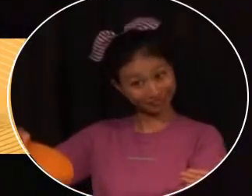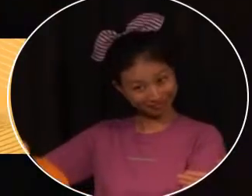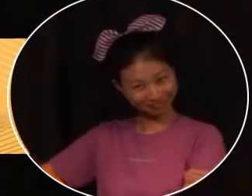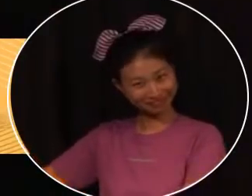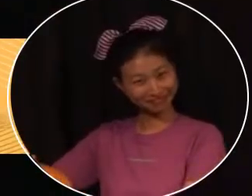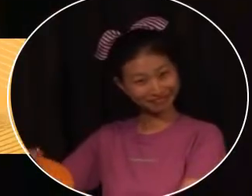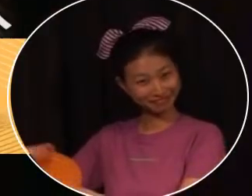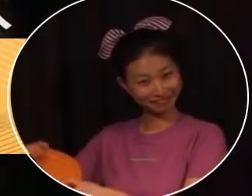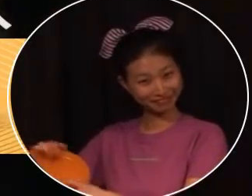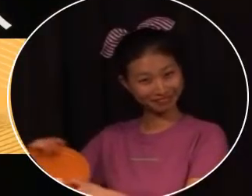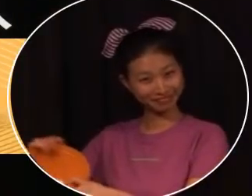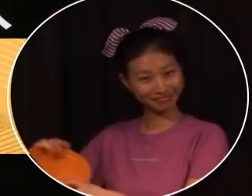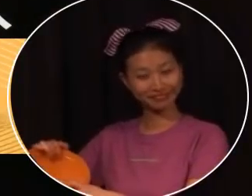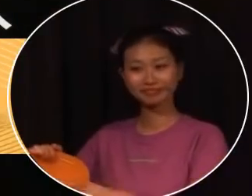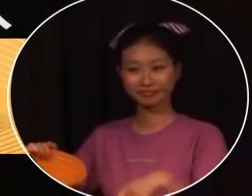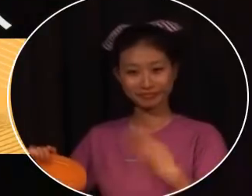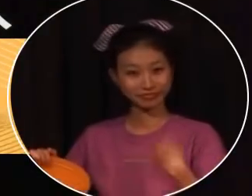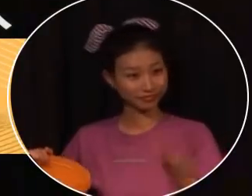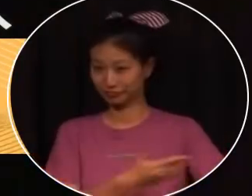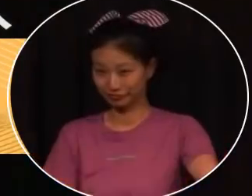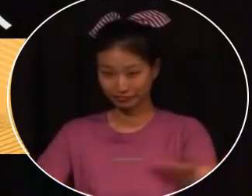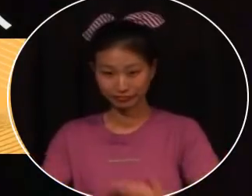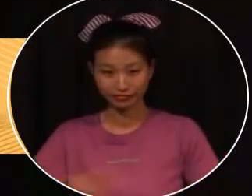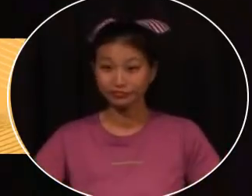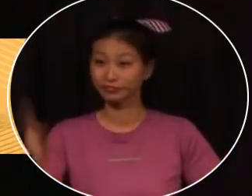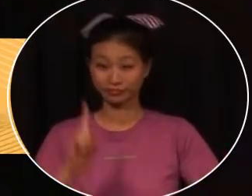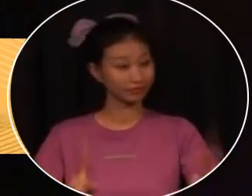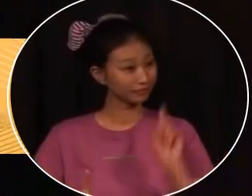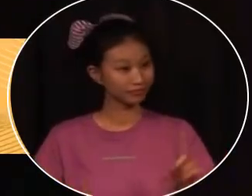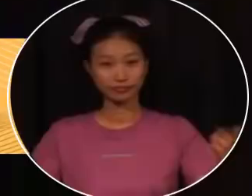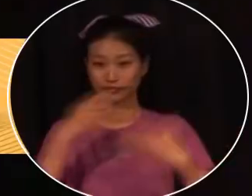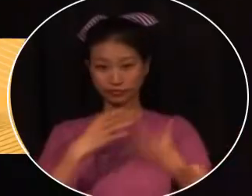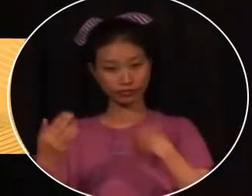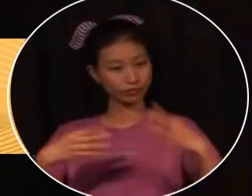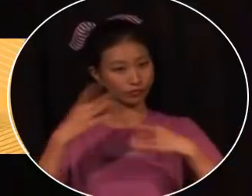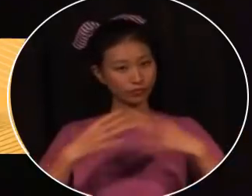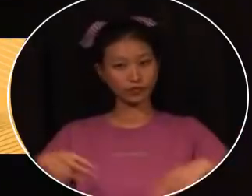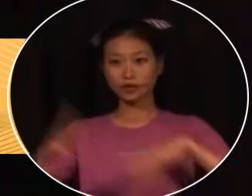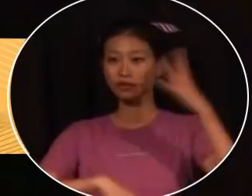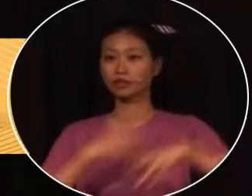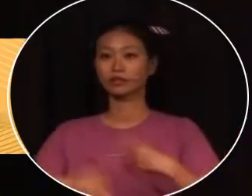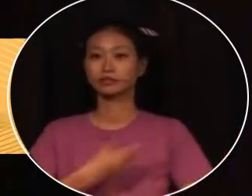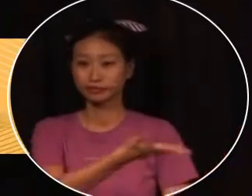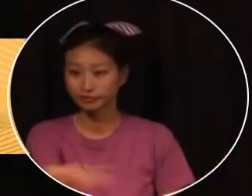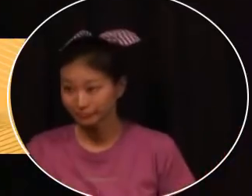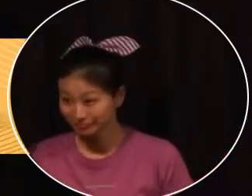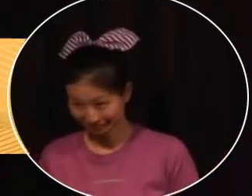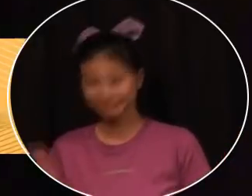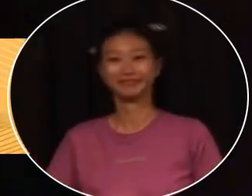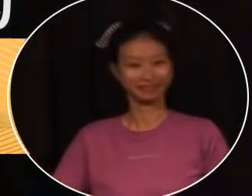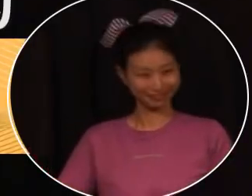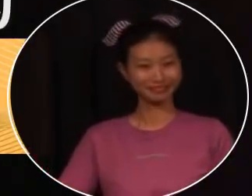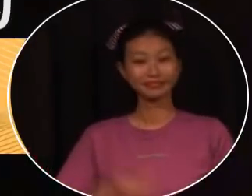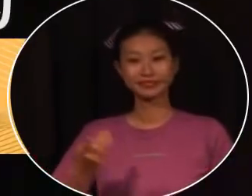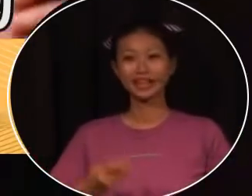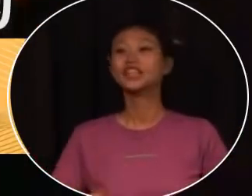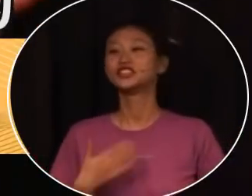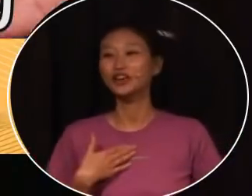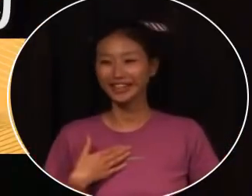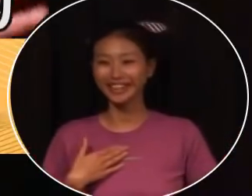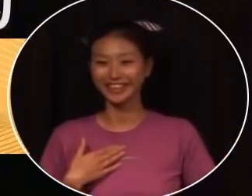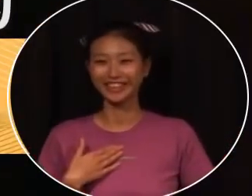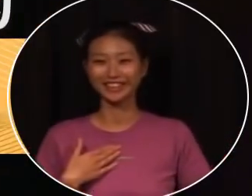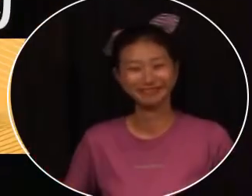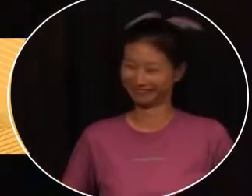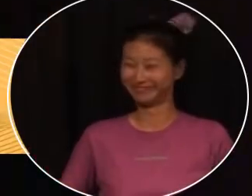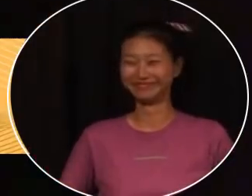生活，非常的好。但那些异性交不到男女朋友的人都没有人在乎他们。当然这不是为我个人发声，我是为广大交